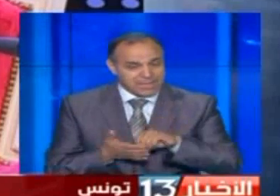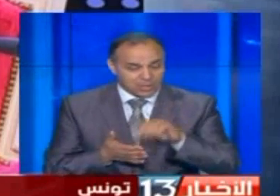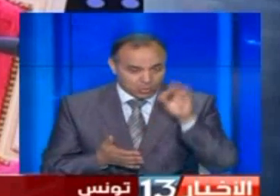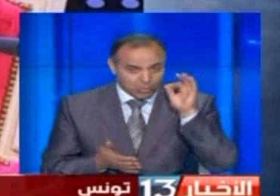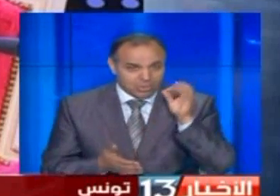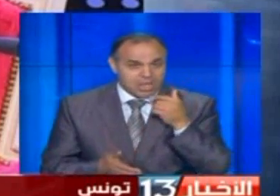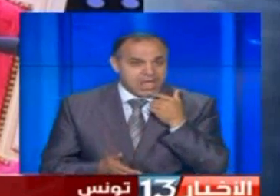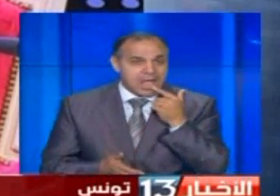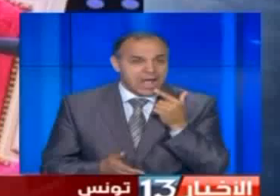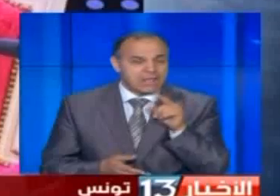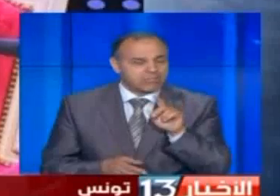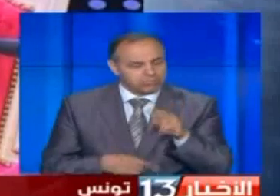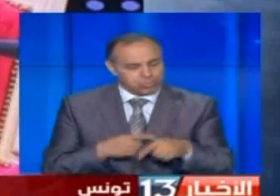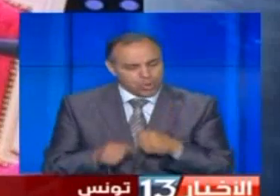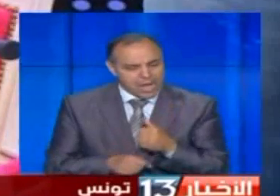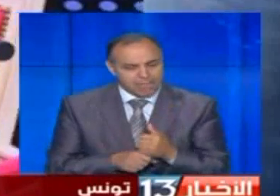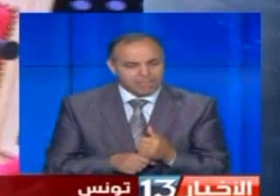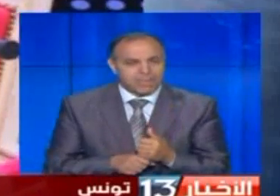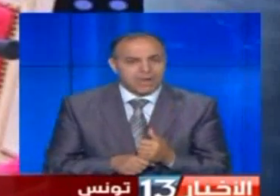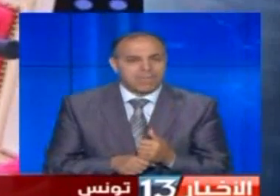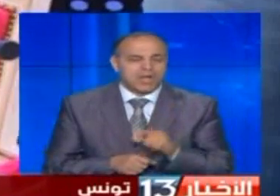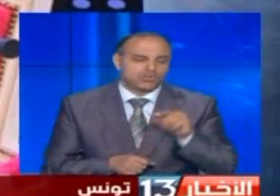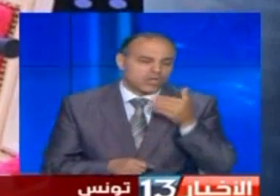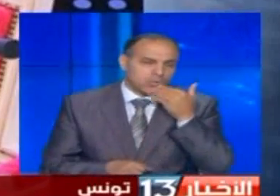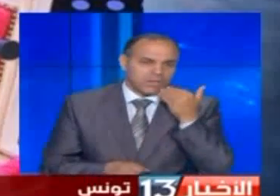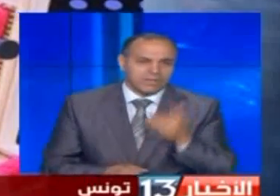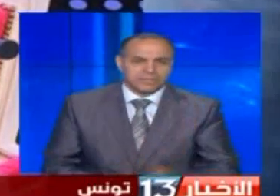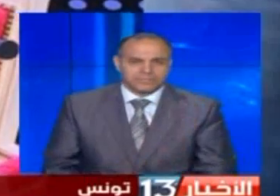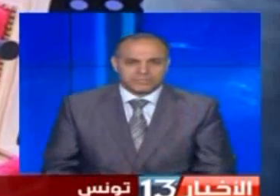بتونس، والذي يتزامن كل سنة مع شهر رمضان.